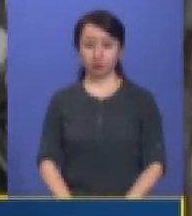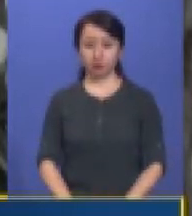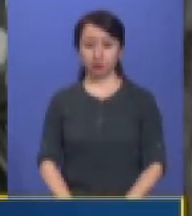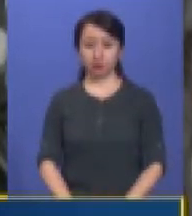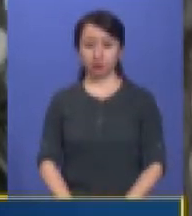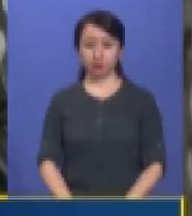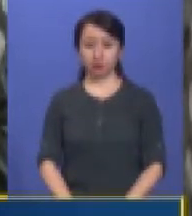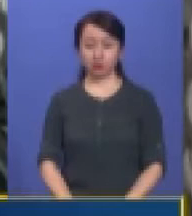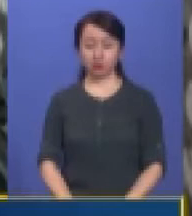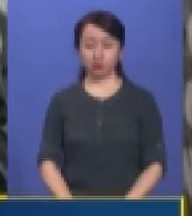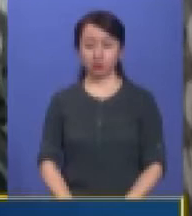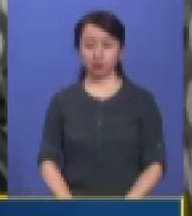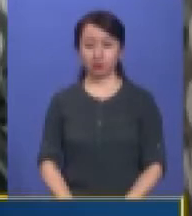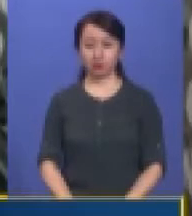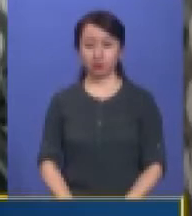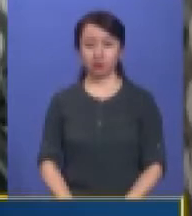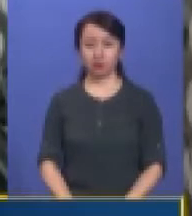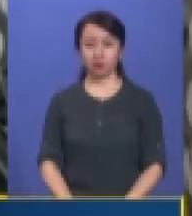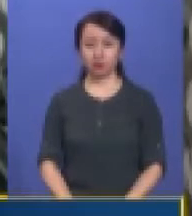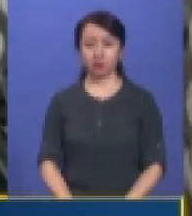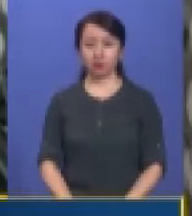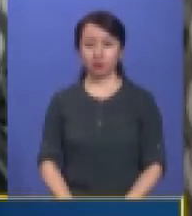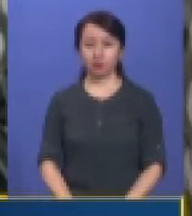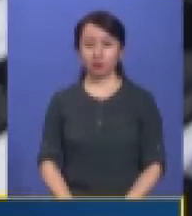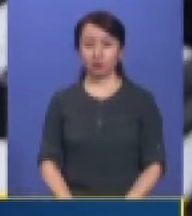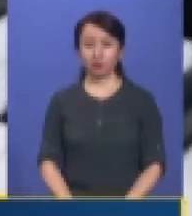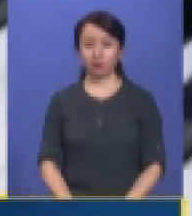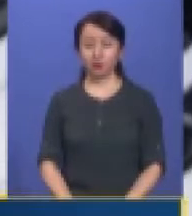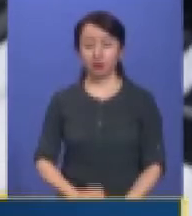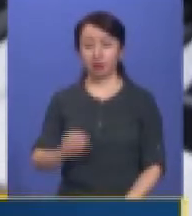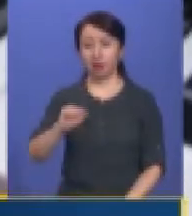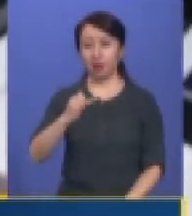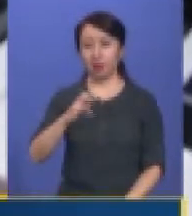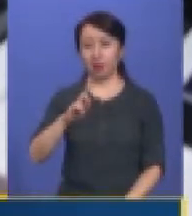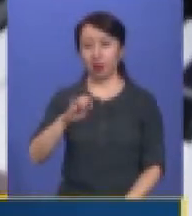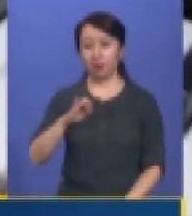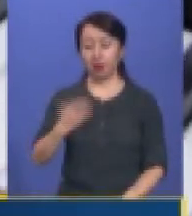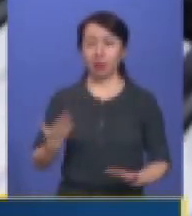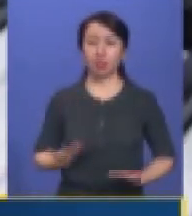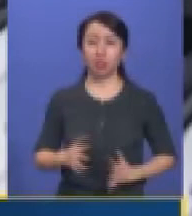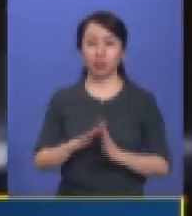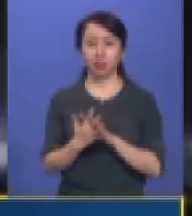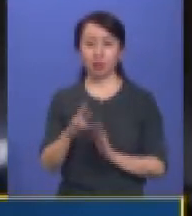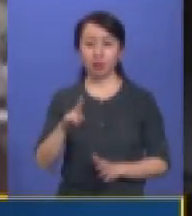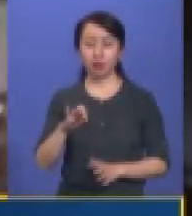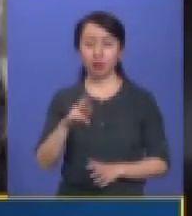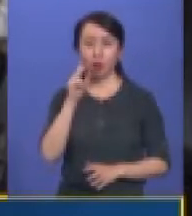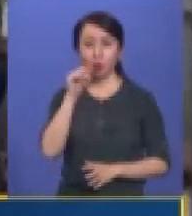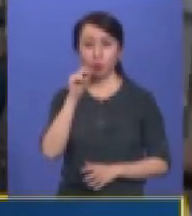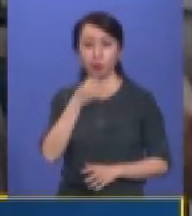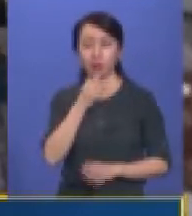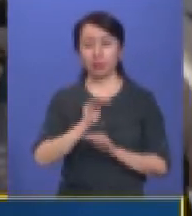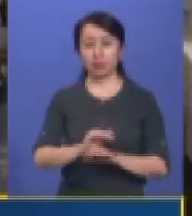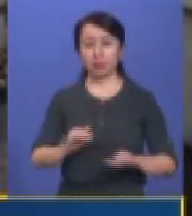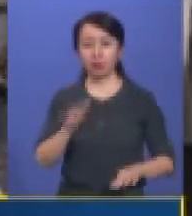день, какой ты радостной была. Андрей Меркель – житель села Тимирязево. Музыка мужчину привлекает еще с